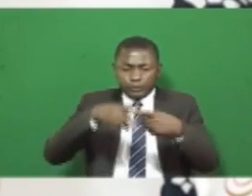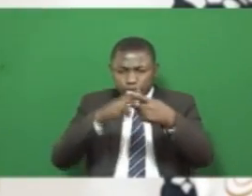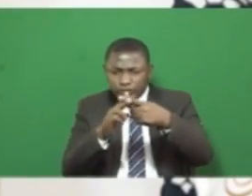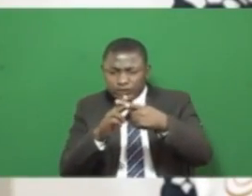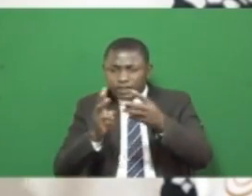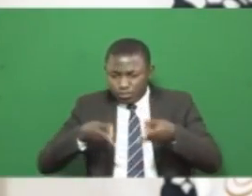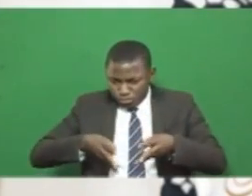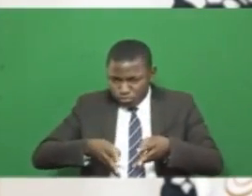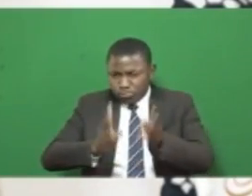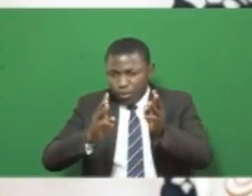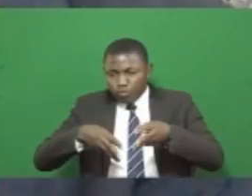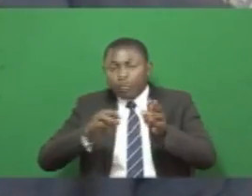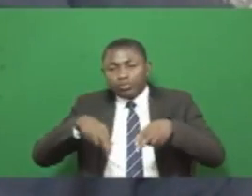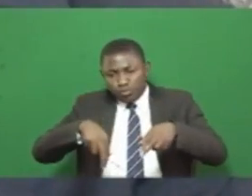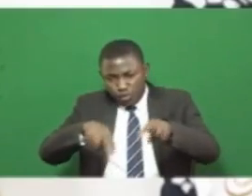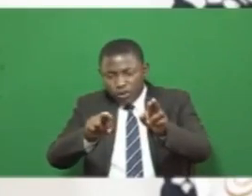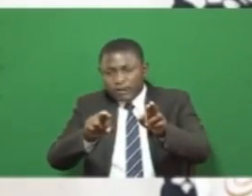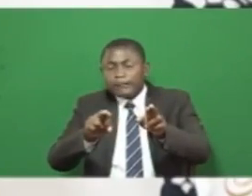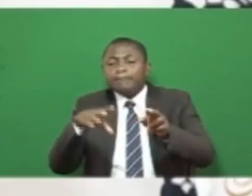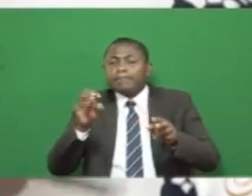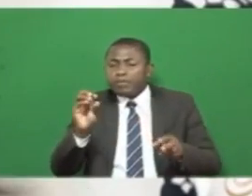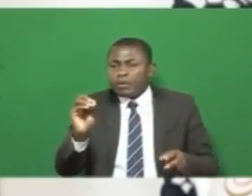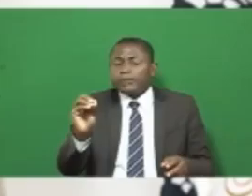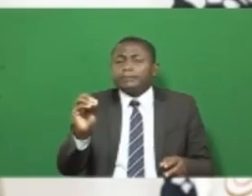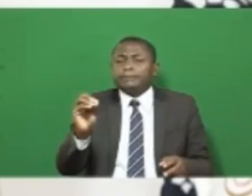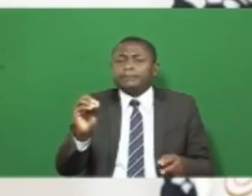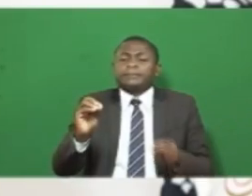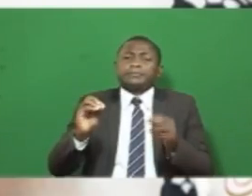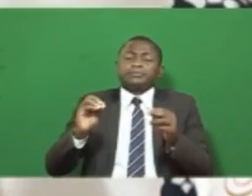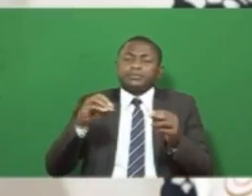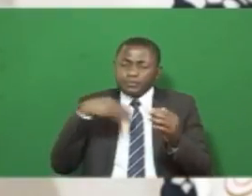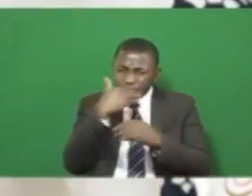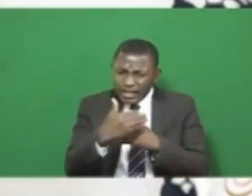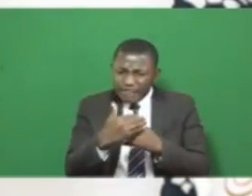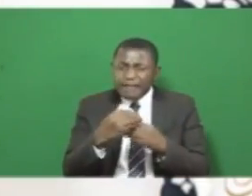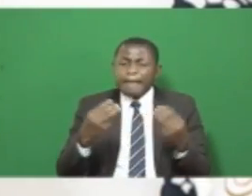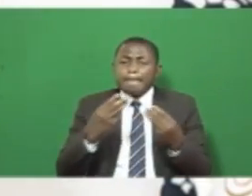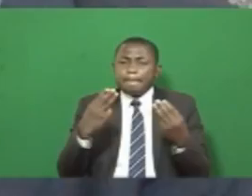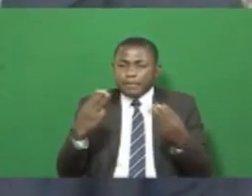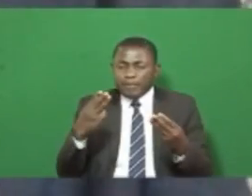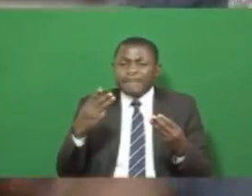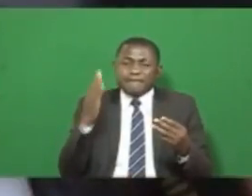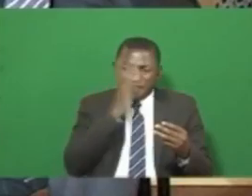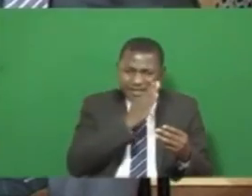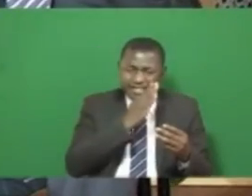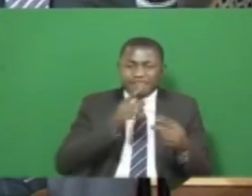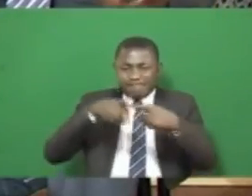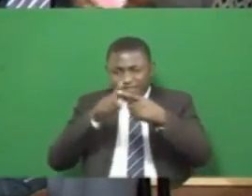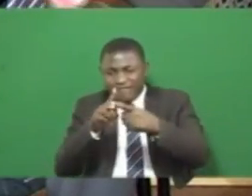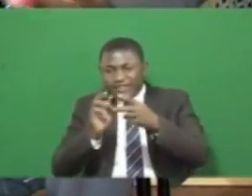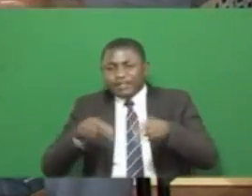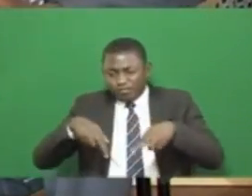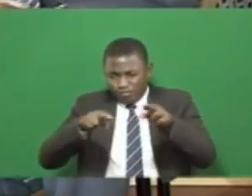stereo unokanganisika ukakuvara. Right. Tomboti vapedza kugadzira road yavo panaka pari street. Pabve zvese hapasina